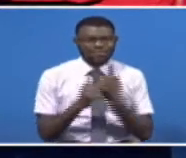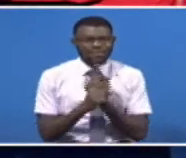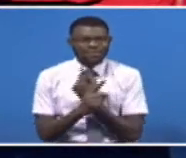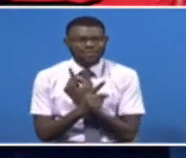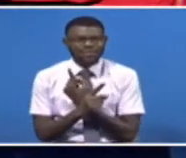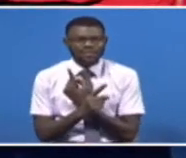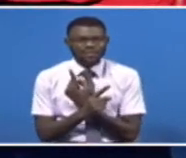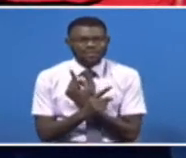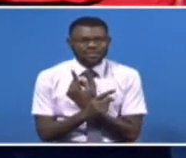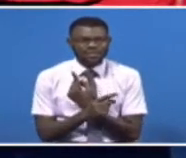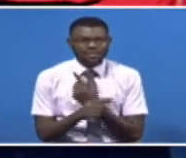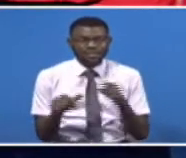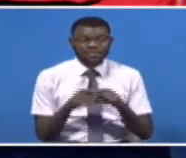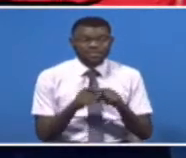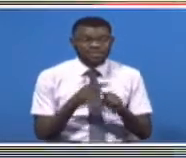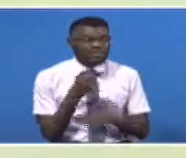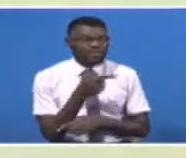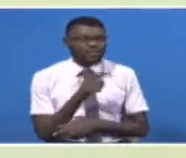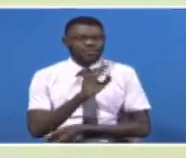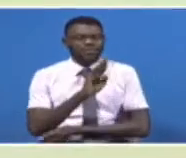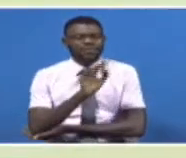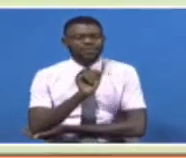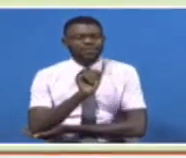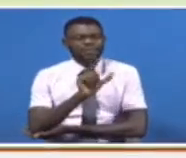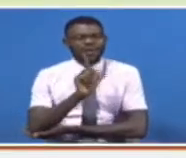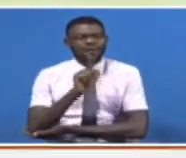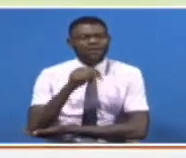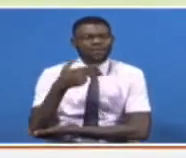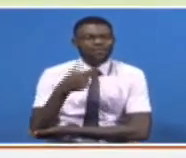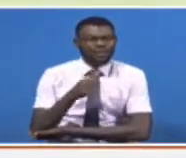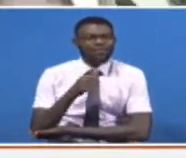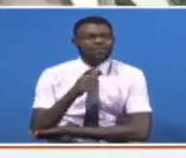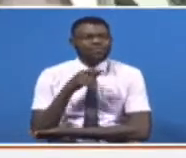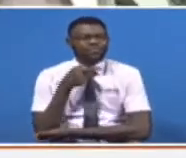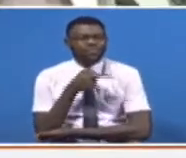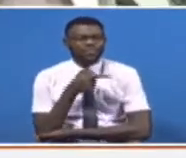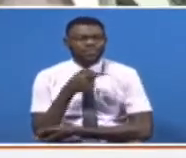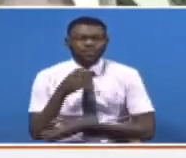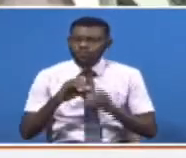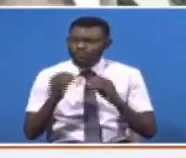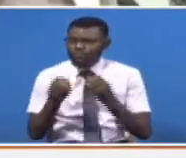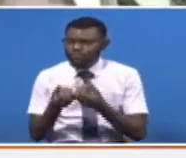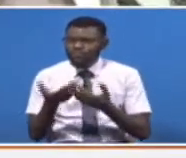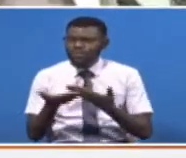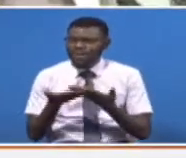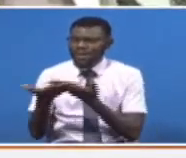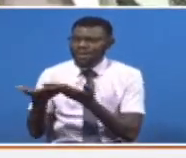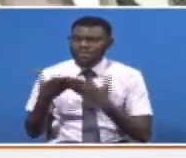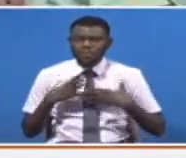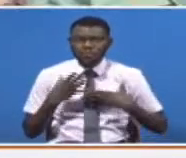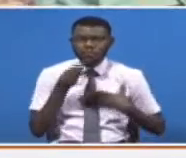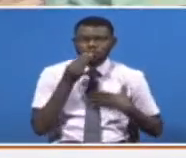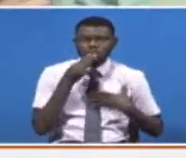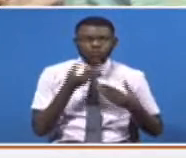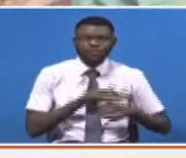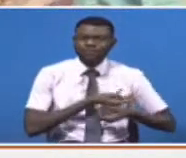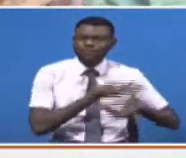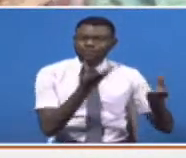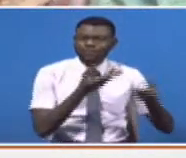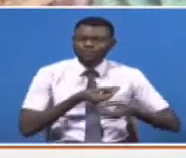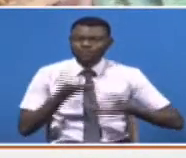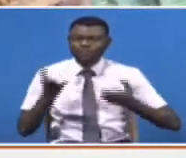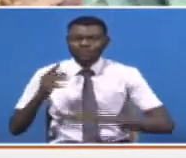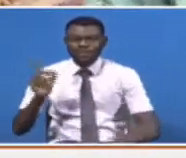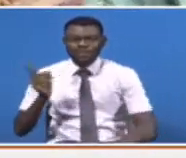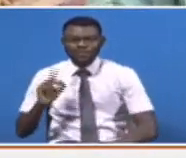Barqa Relief Organization lilitoa msaada wa vyakula kwa wakazi kutoka maeneo tofauti katika kaunti ya Nairobi, huku wito ukitolewa